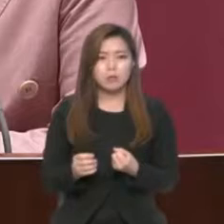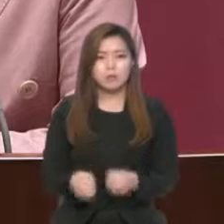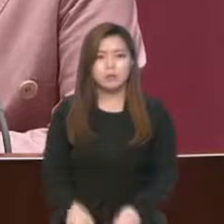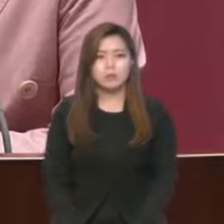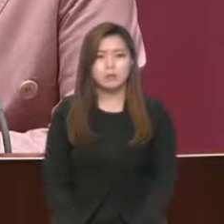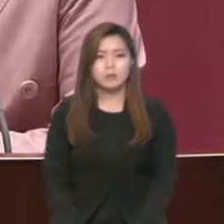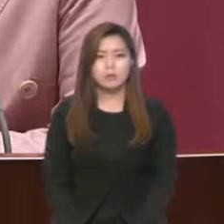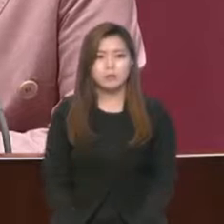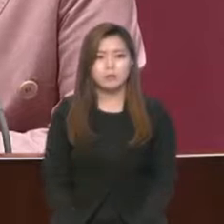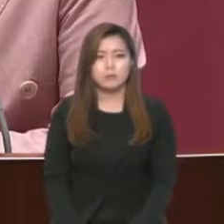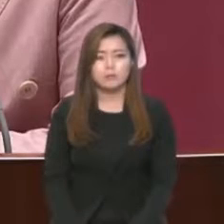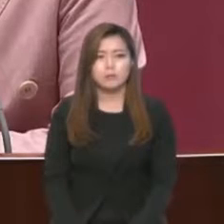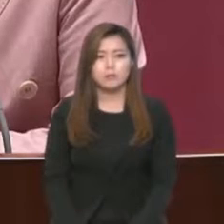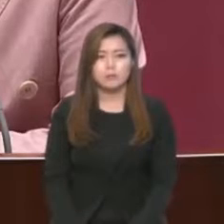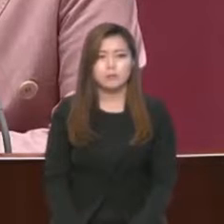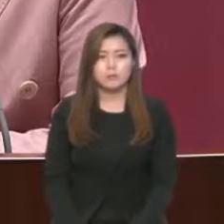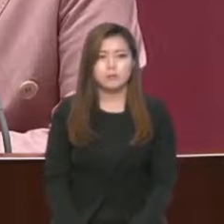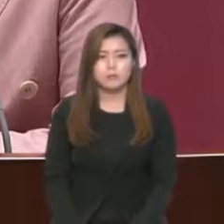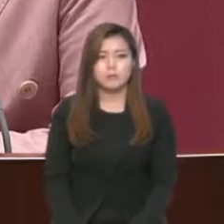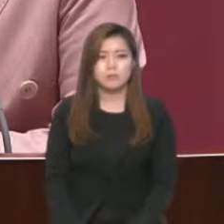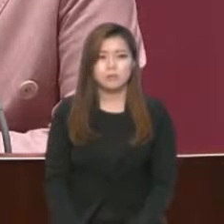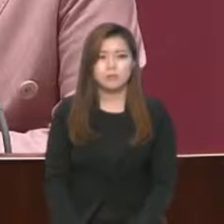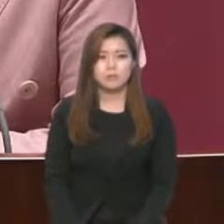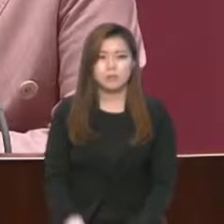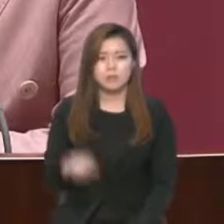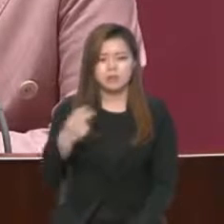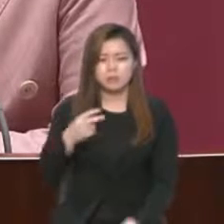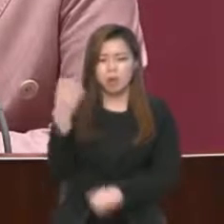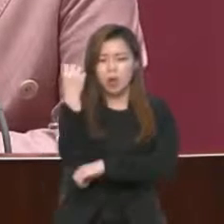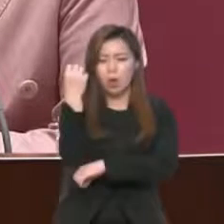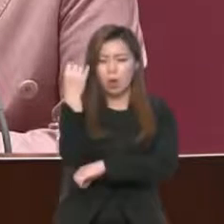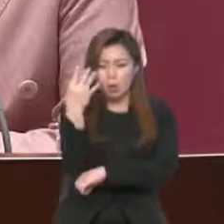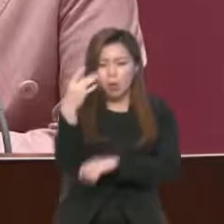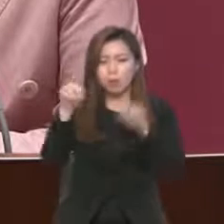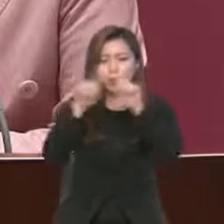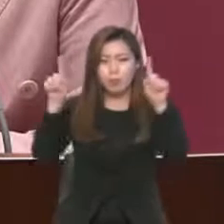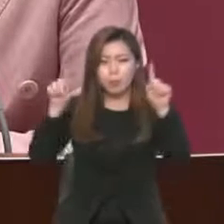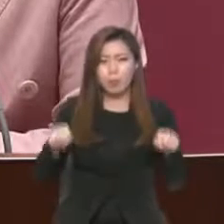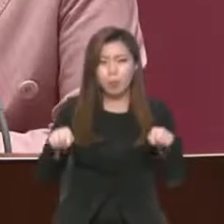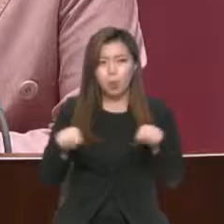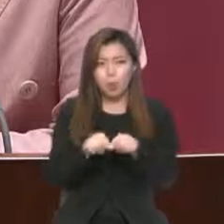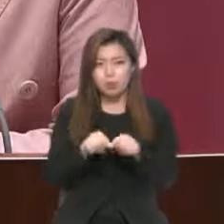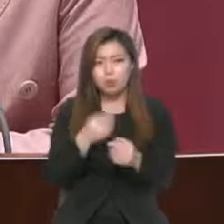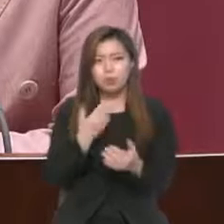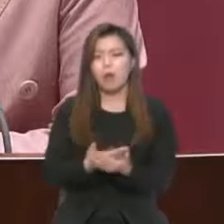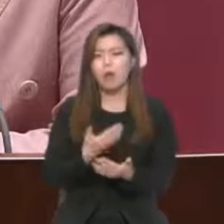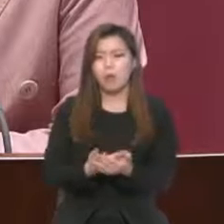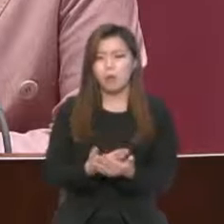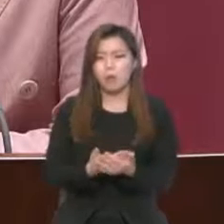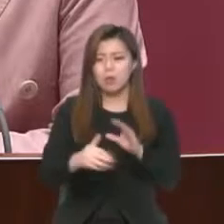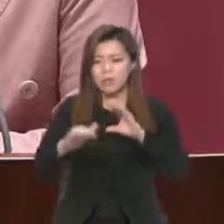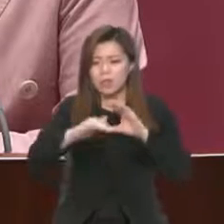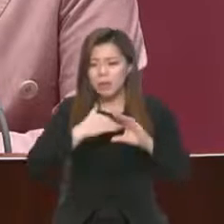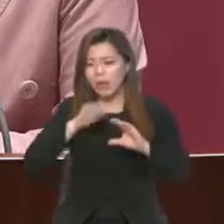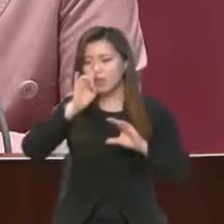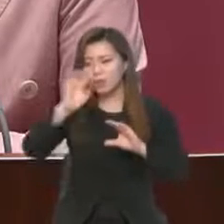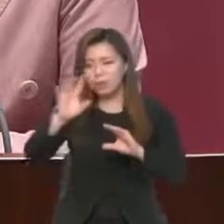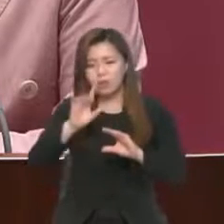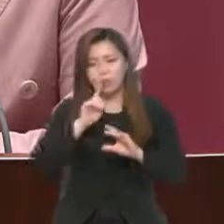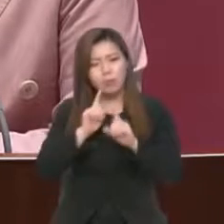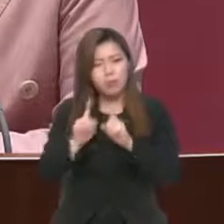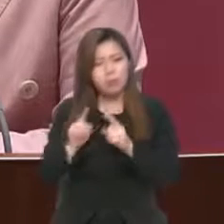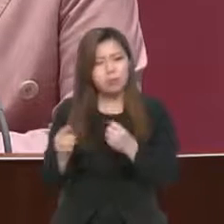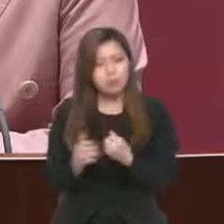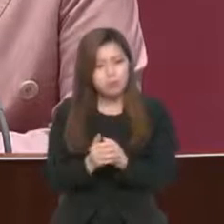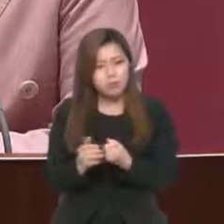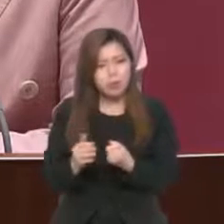가야지만 되니까 자꾸 이제 원본 합격증을 요구하니까 이메일로 온 합격증 안 된다고 자꾸 하니까 그것에 대해서